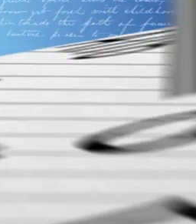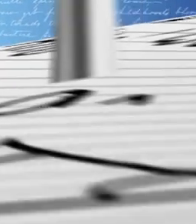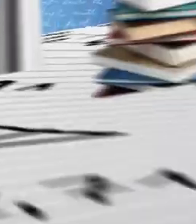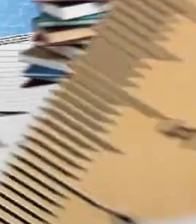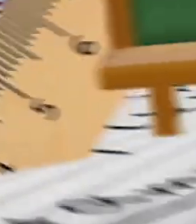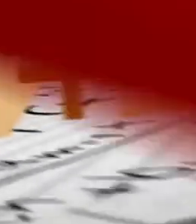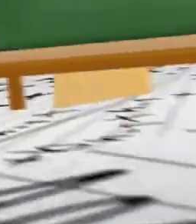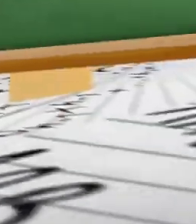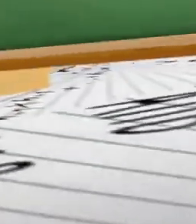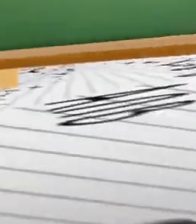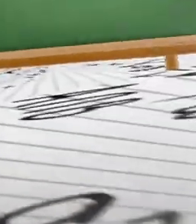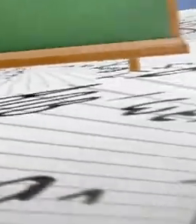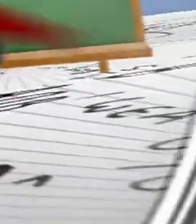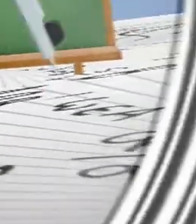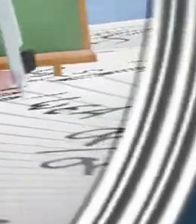Muzica